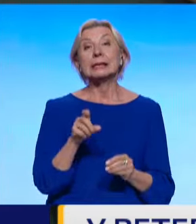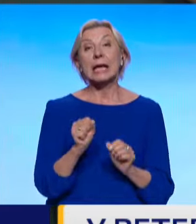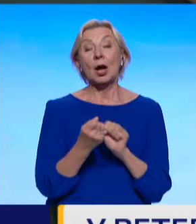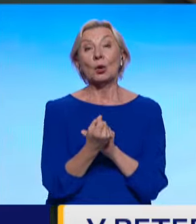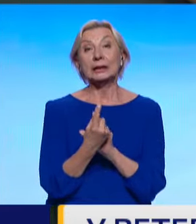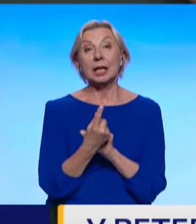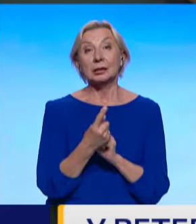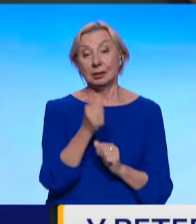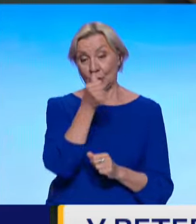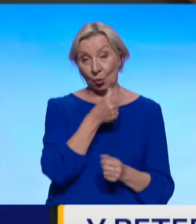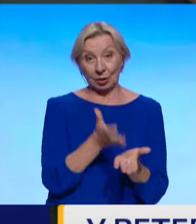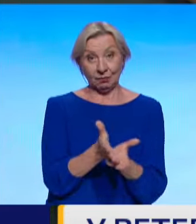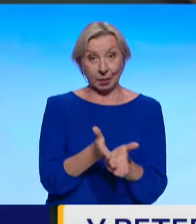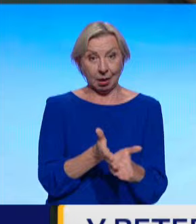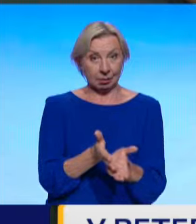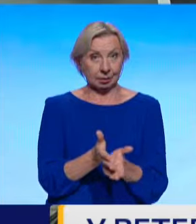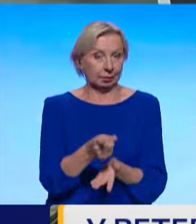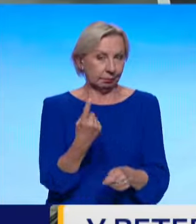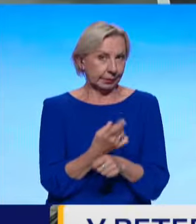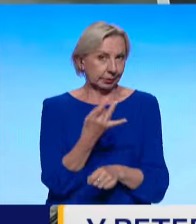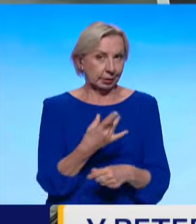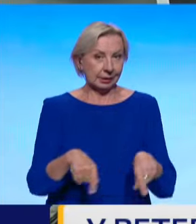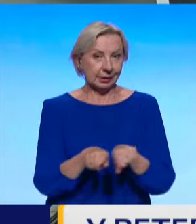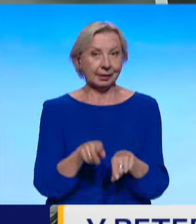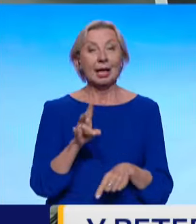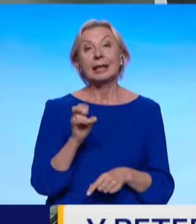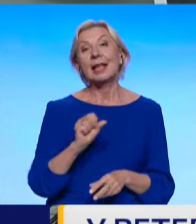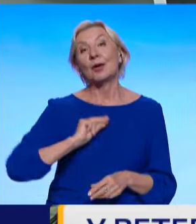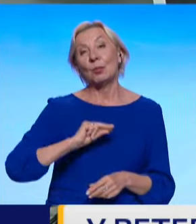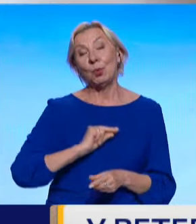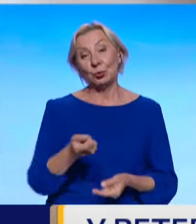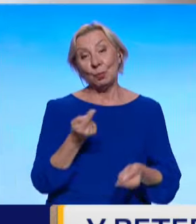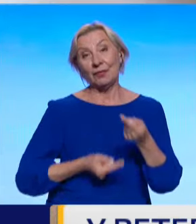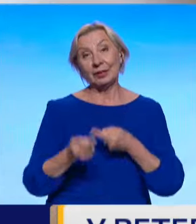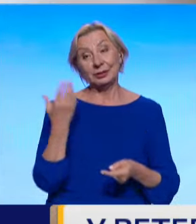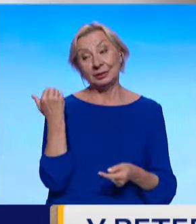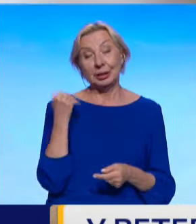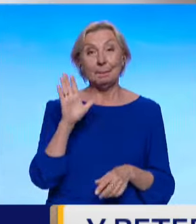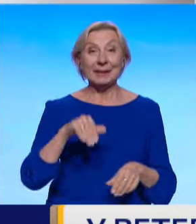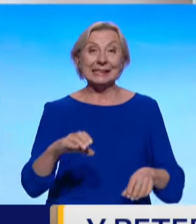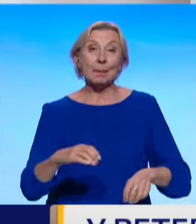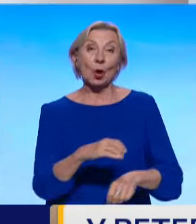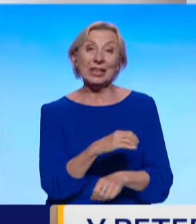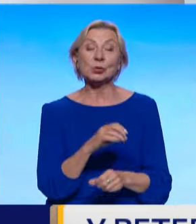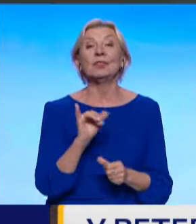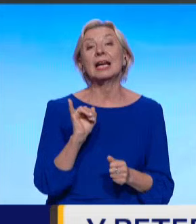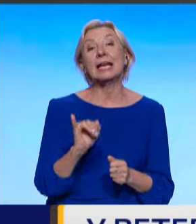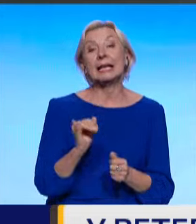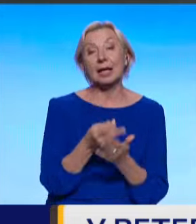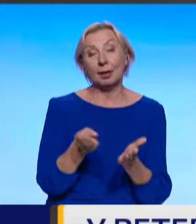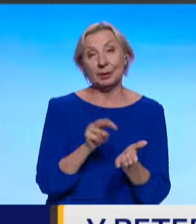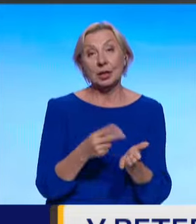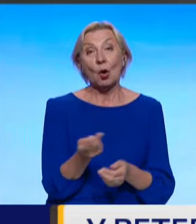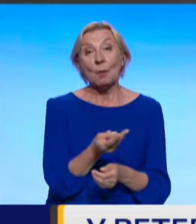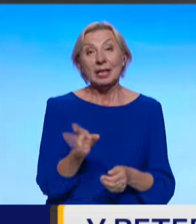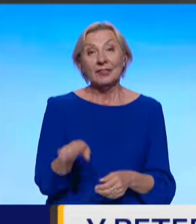років практики у Олексія Притули таке уперше. На улюблену роботу повернувся нещодавно після протезування та реабілітації. Обидві